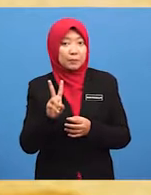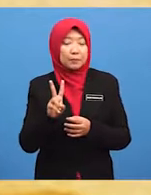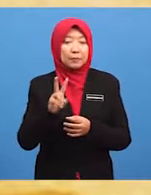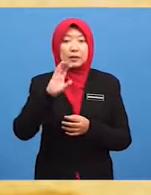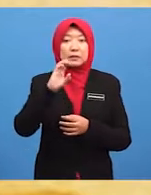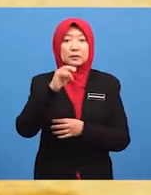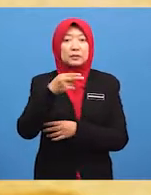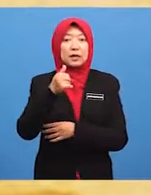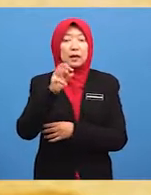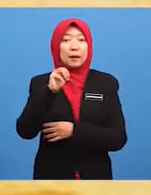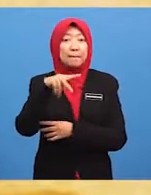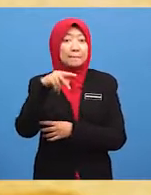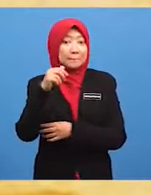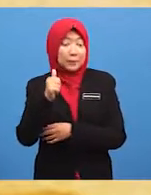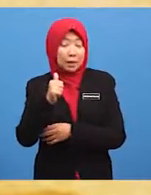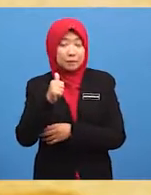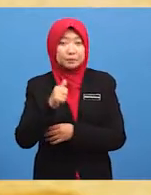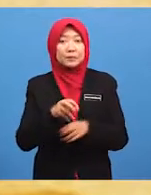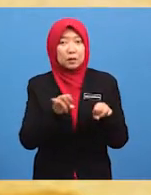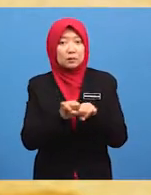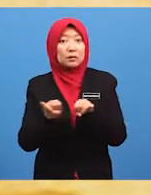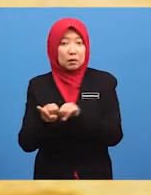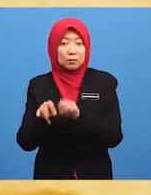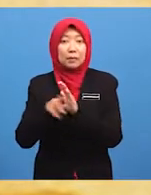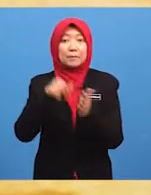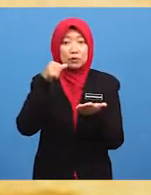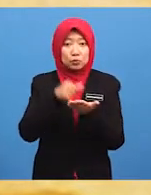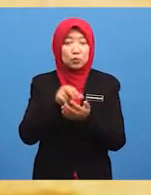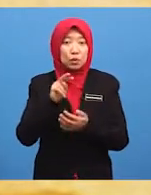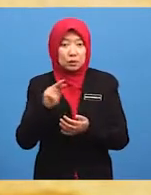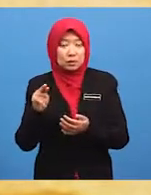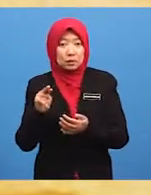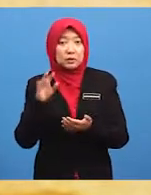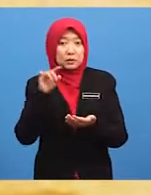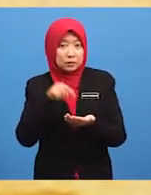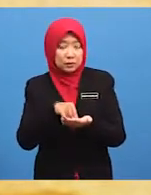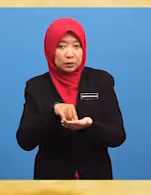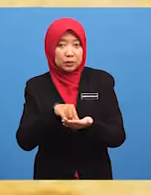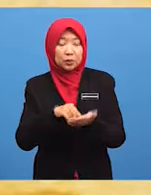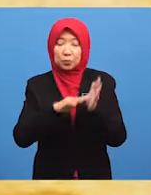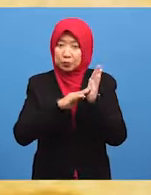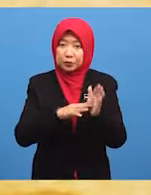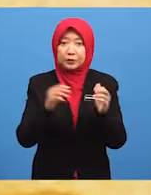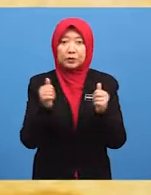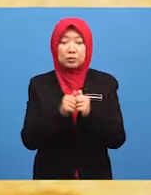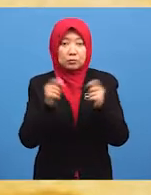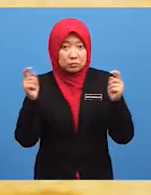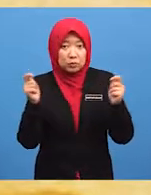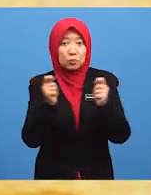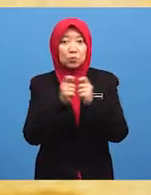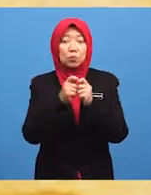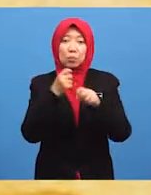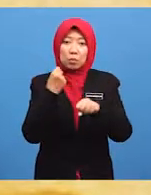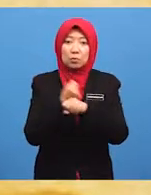iaitu kerajaan Champa. Kegiatan persuratan masyarakat kerajaan Champa dibuktikan dengan